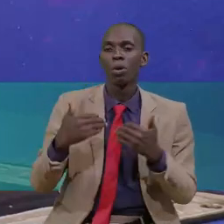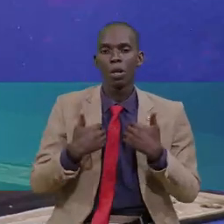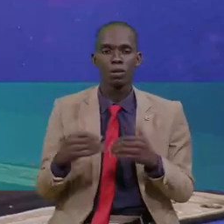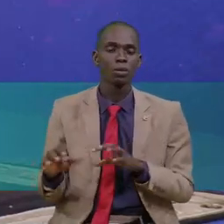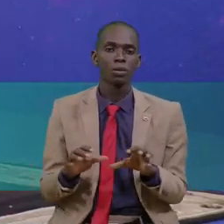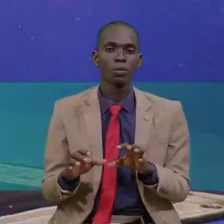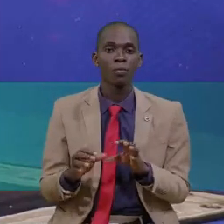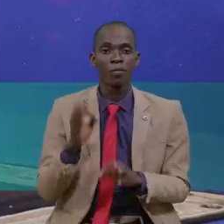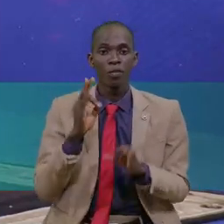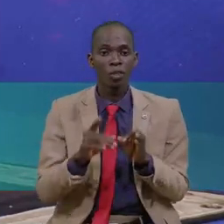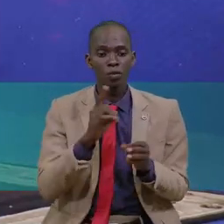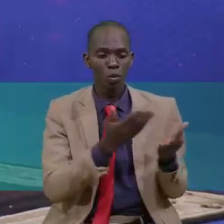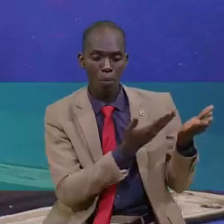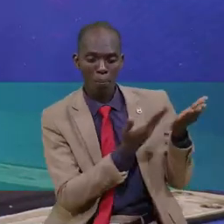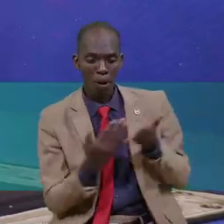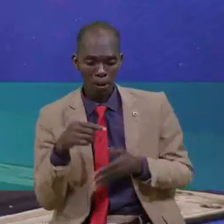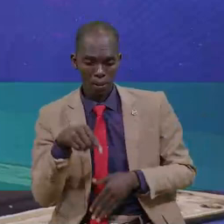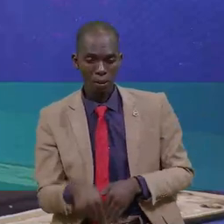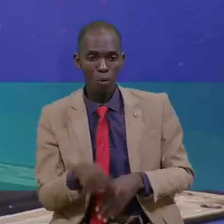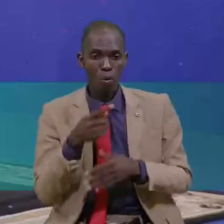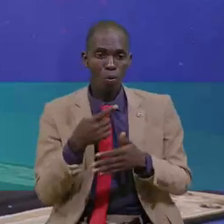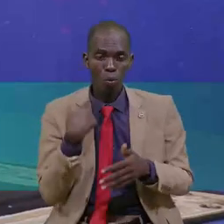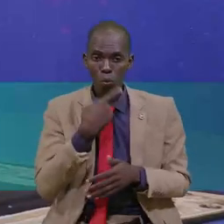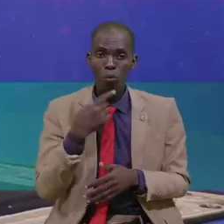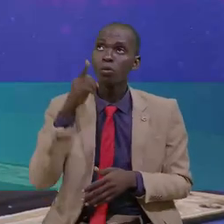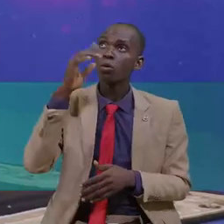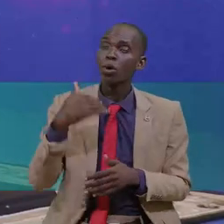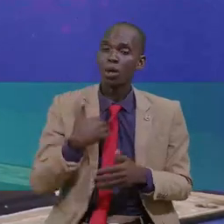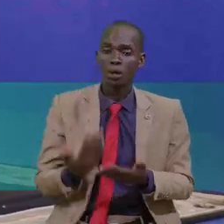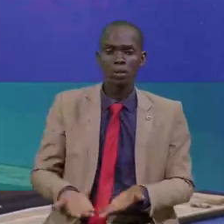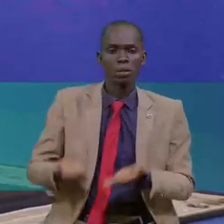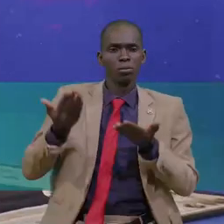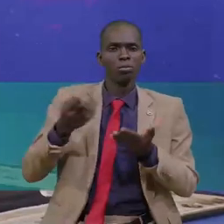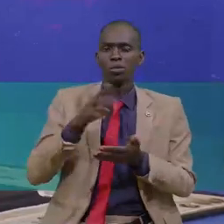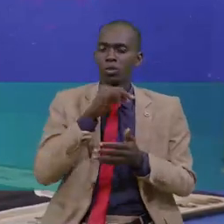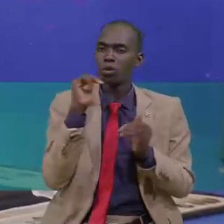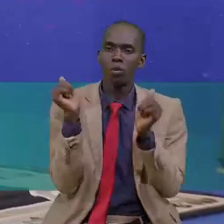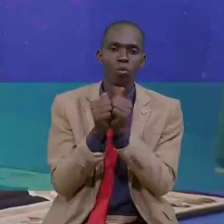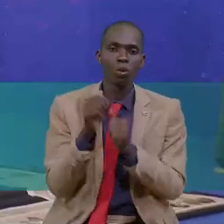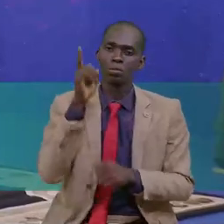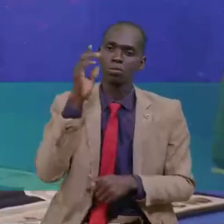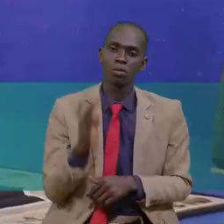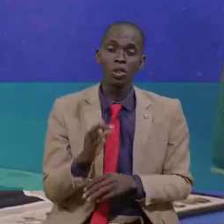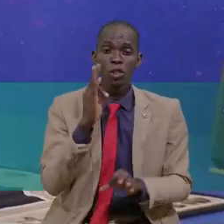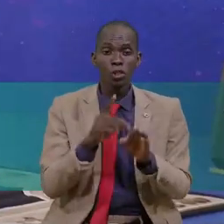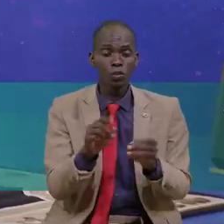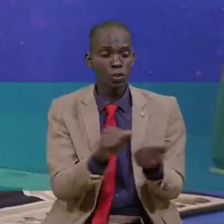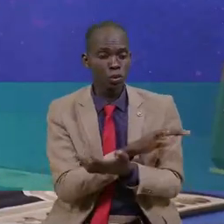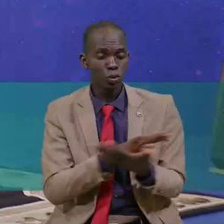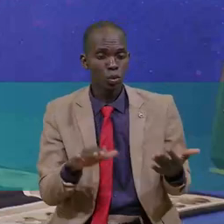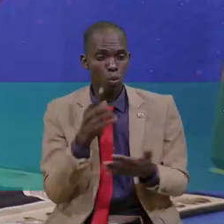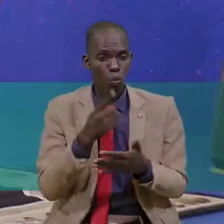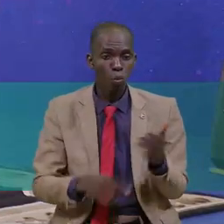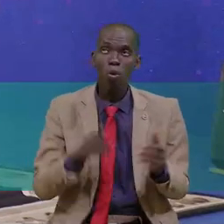rabaisses celui que Dieu a élevé, tu n'es pas avec Dieu. Si tu disperses ce que Dieu met